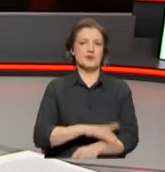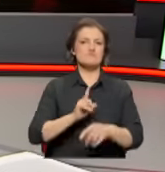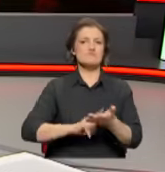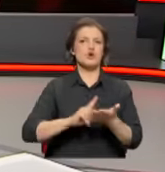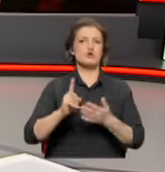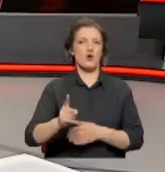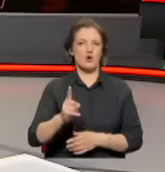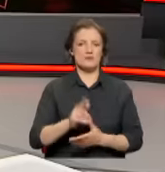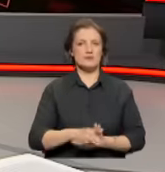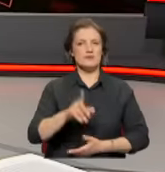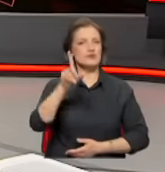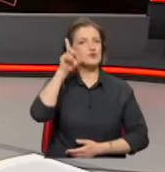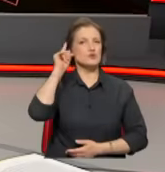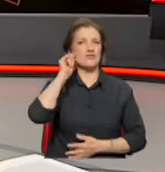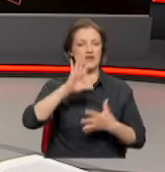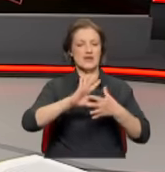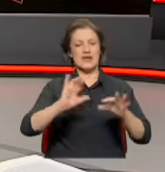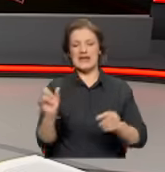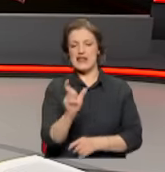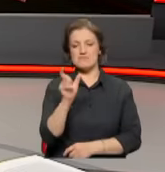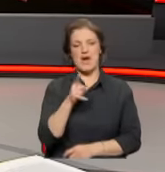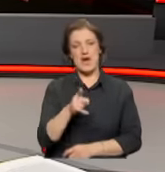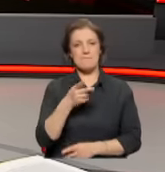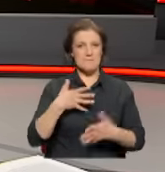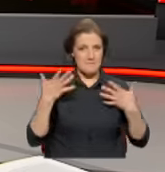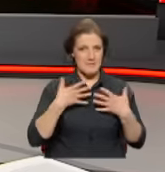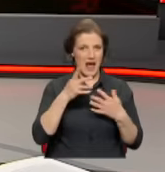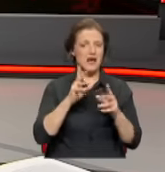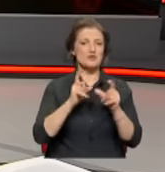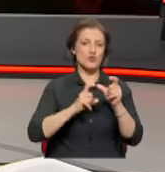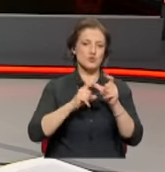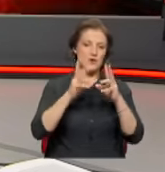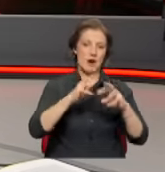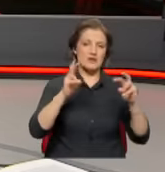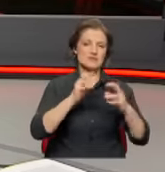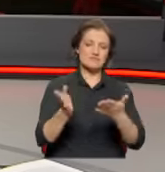Protokol antik Yunanca'dan geliyor. Merak eden açıp baksın efendim sözlükten.